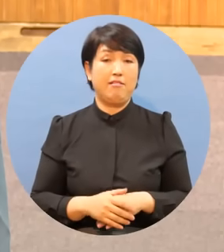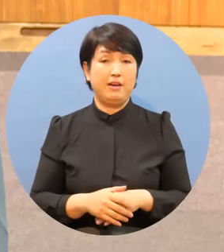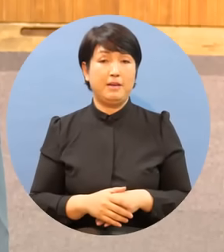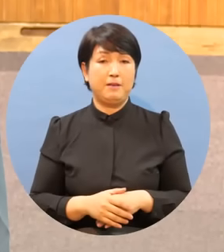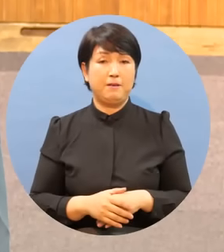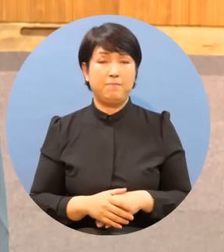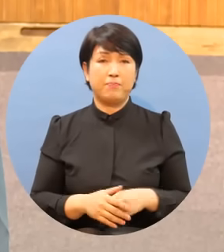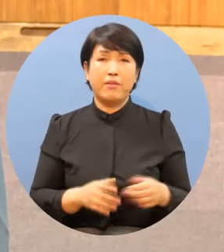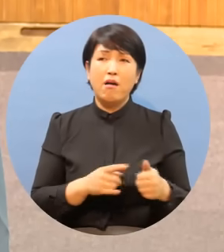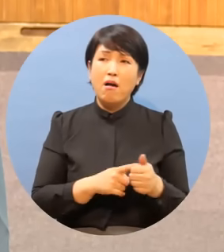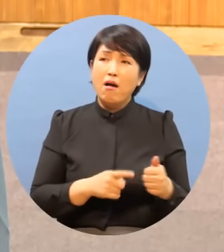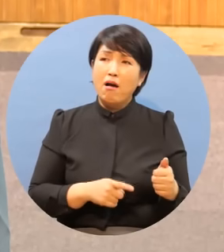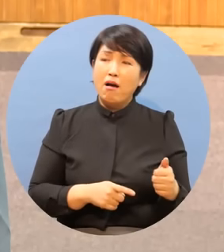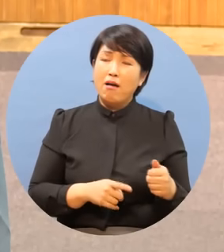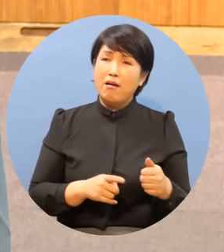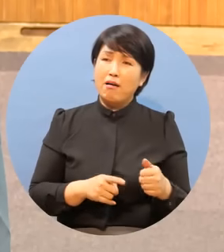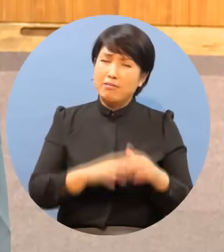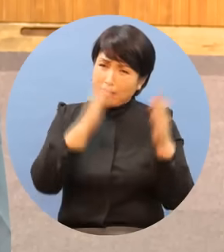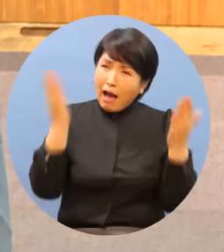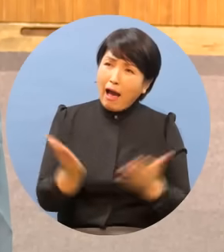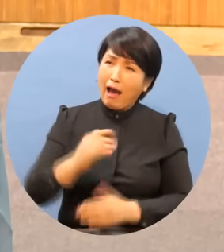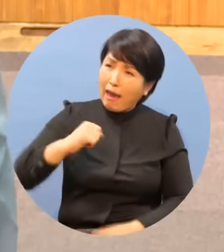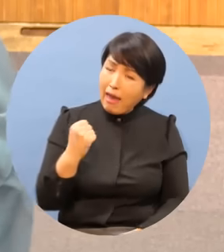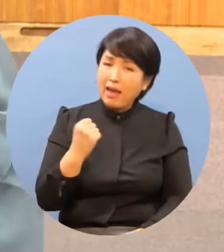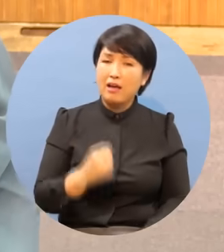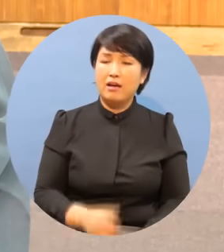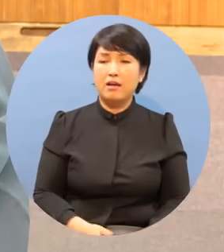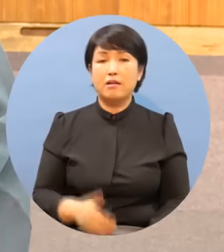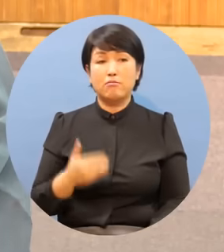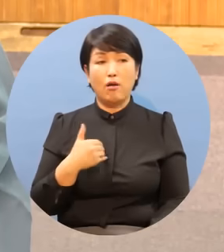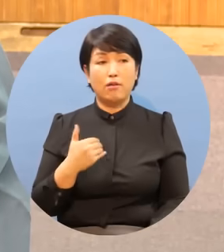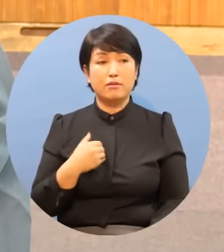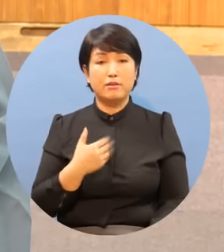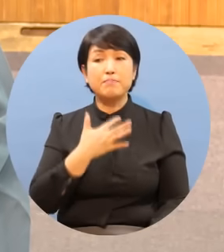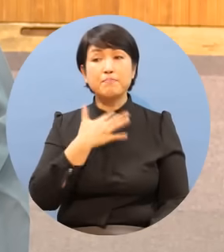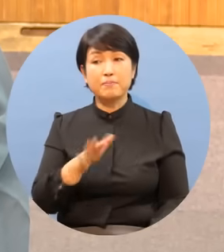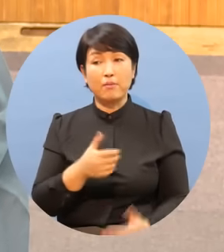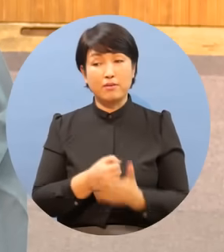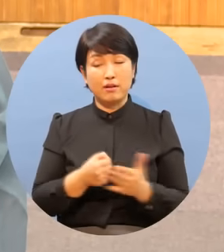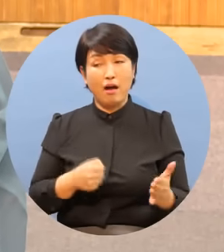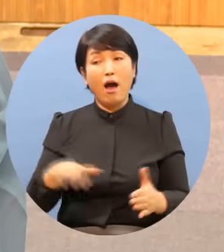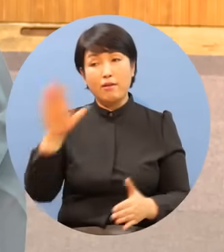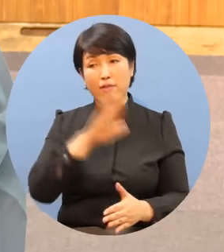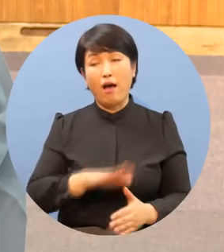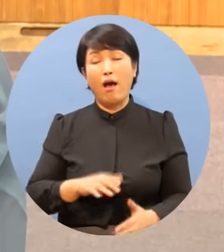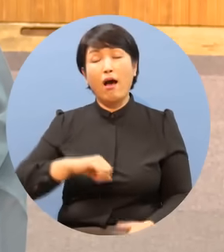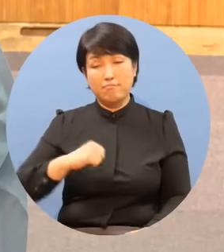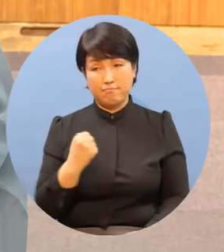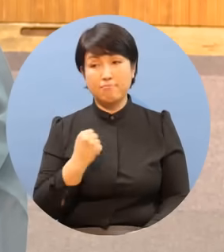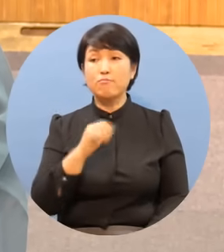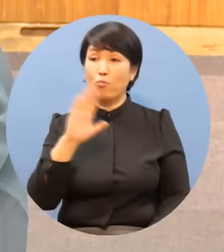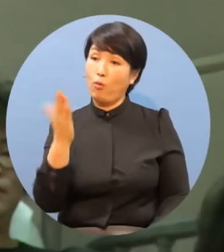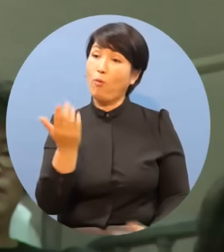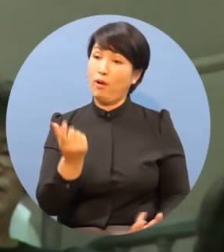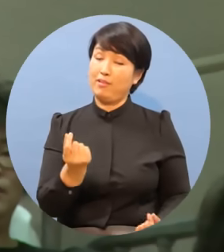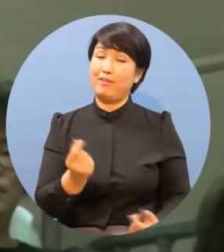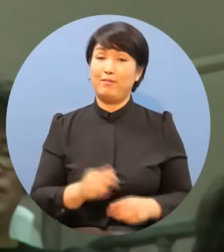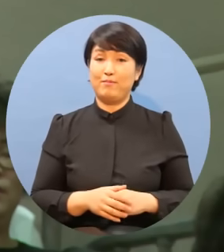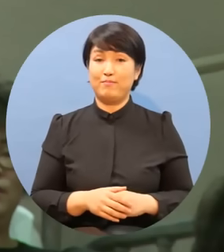그럼 그걸 어떻게 하자는 대로 다 해요. 그러지. 그 나는 안 해봤으니까 하자는 대로 하면 될 것 같은데.